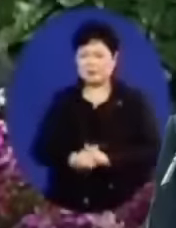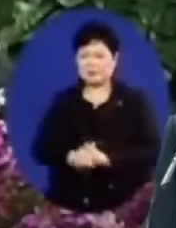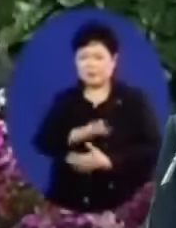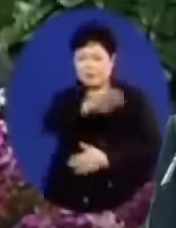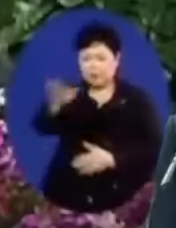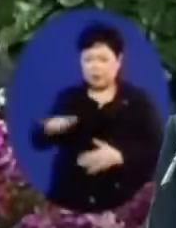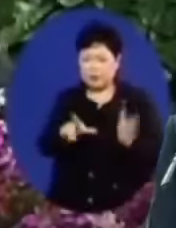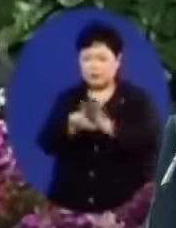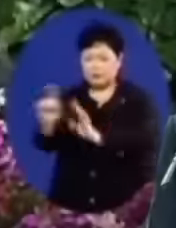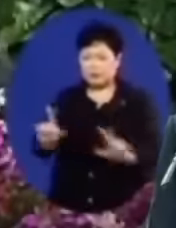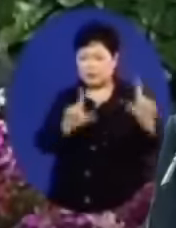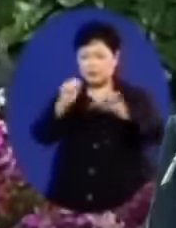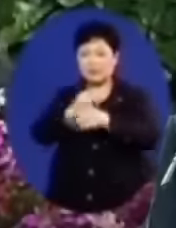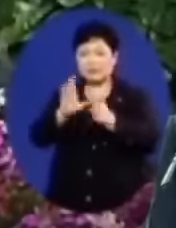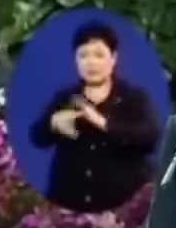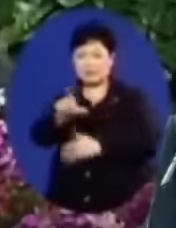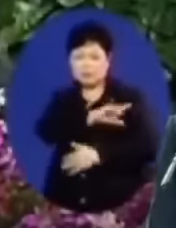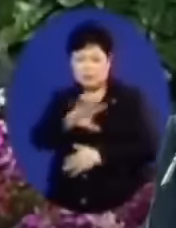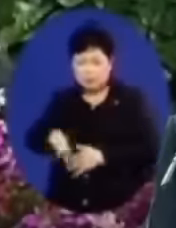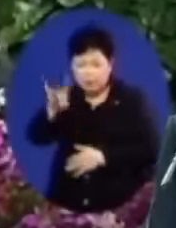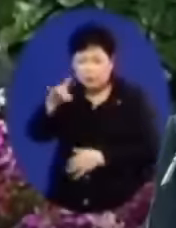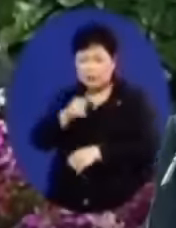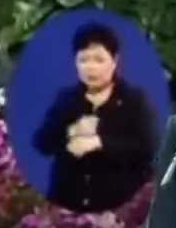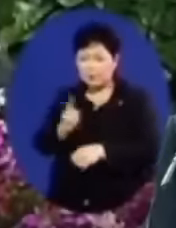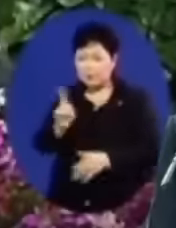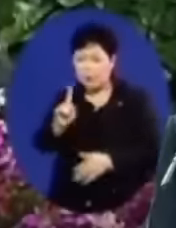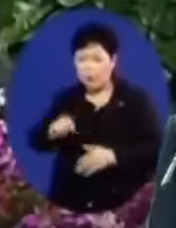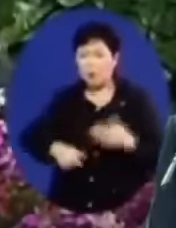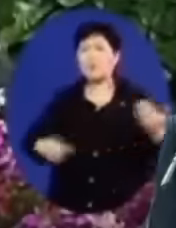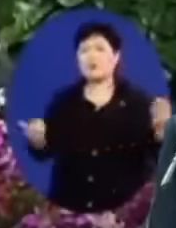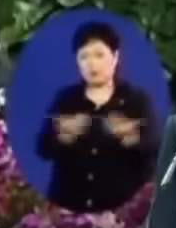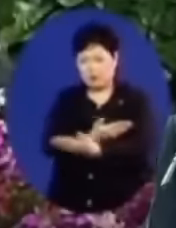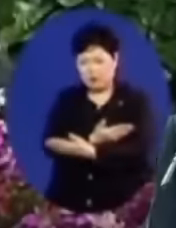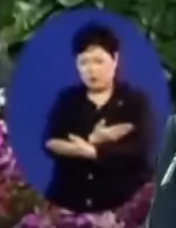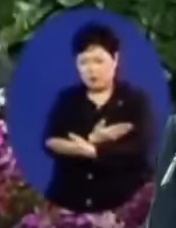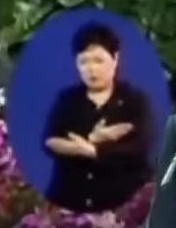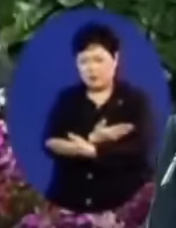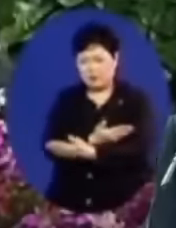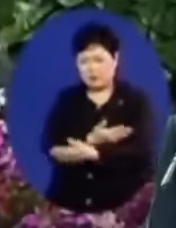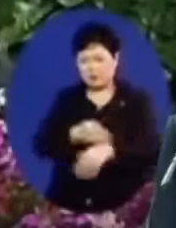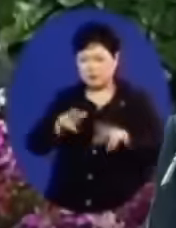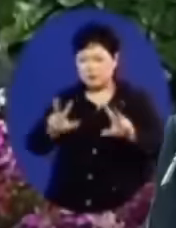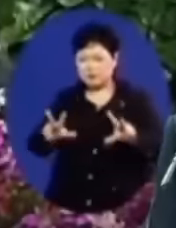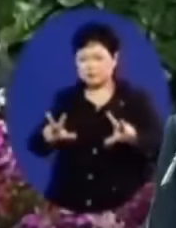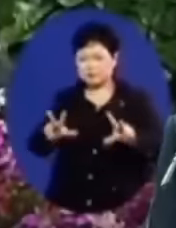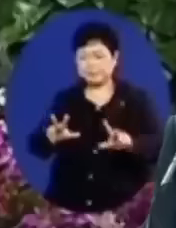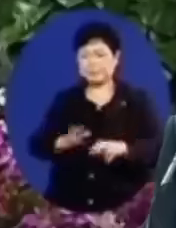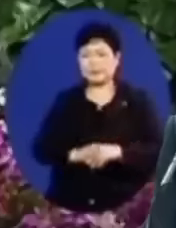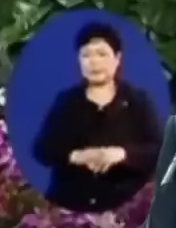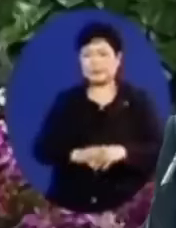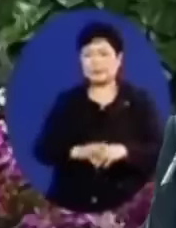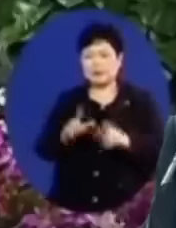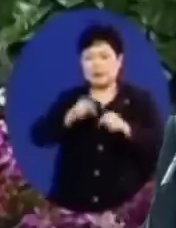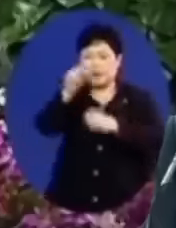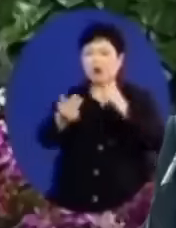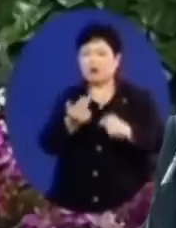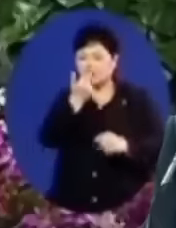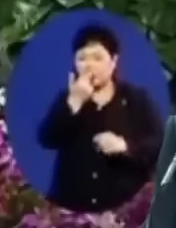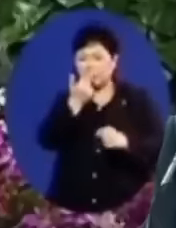우리가 신앙생활을 할 때 제일 먼저 해야 될 것은 바로 회개입니다. 회개는 오늘날 영성으로 나가기